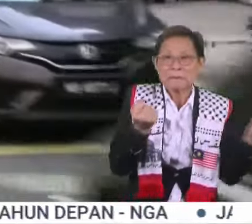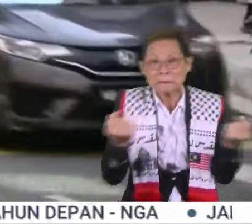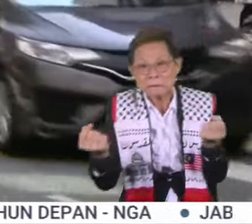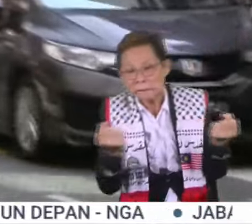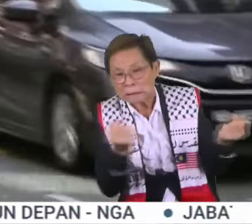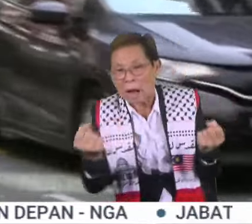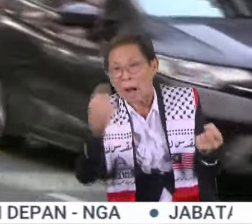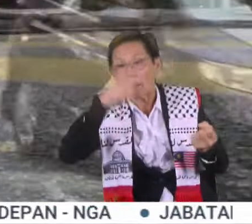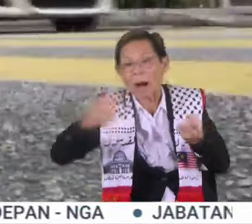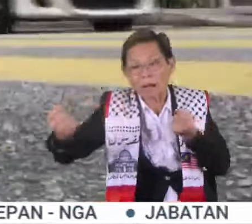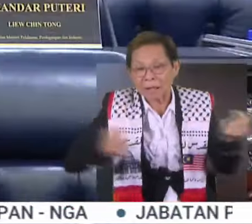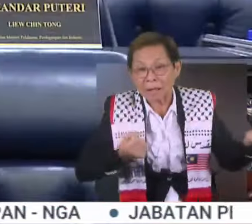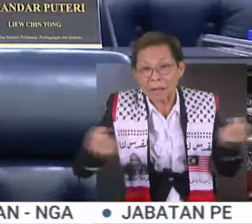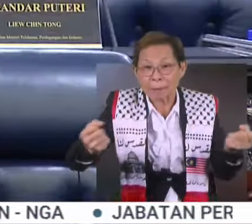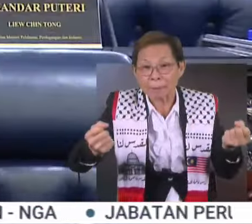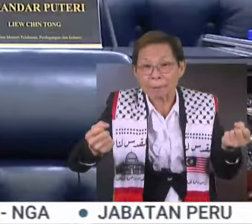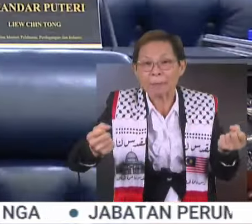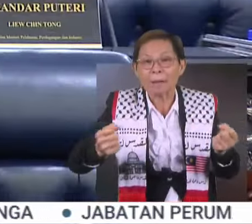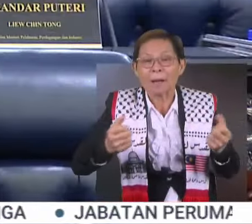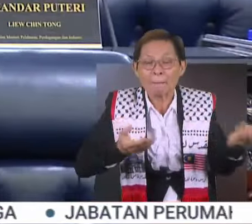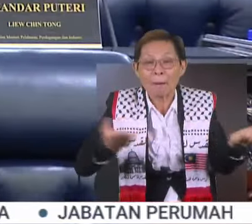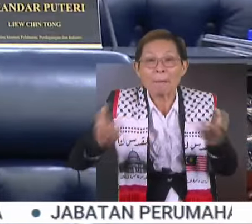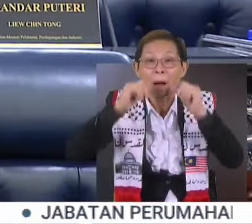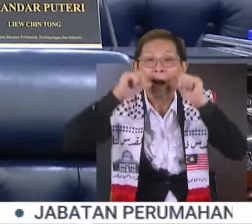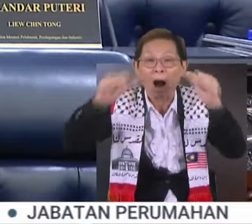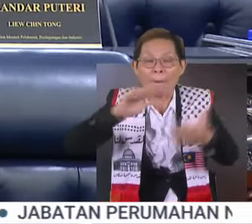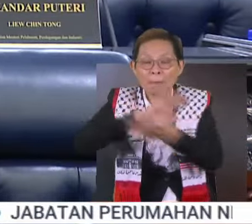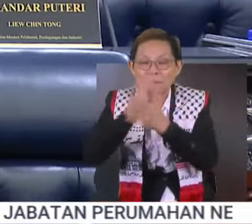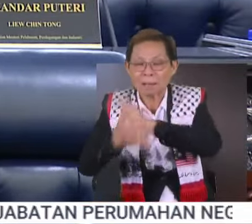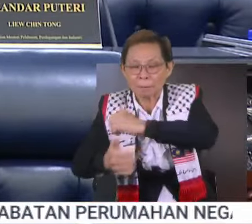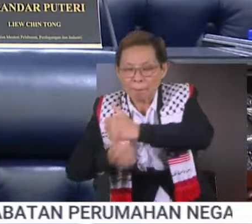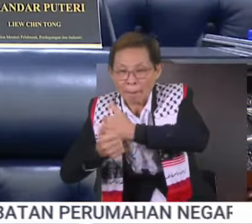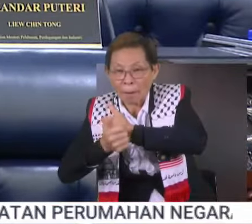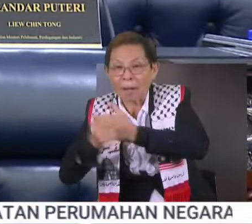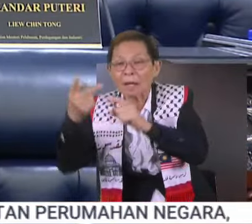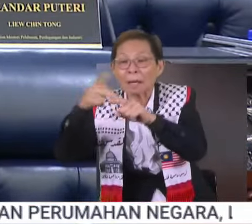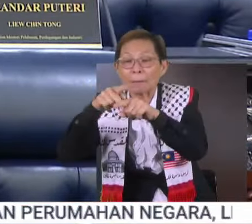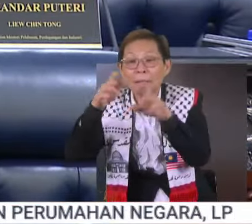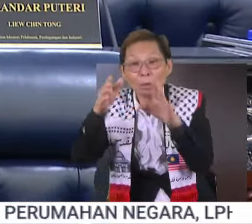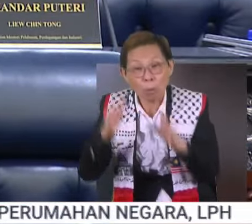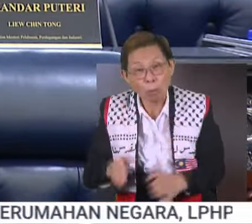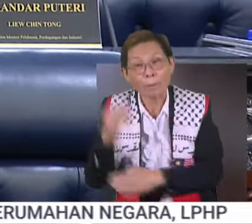bagi sesuatu kenderaan perkhidmatan awam menjadi sumber bahaya kepada orang awam.